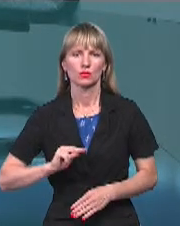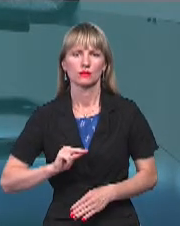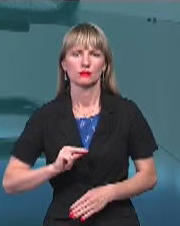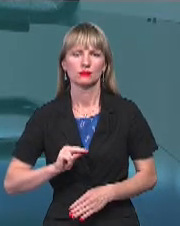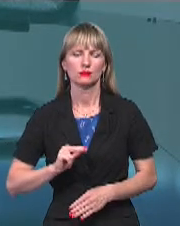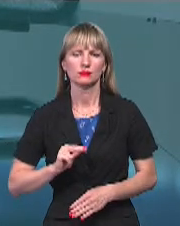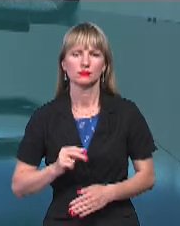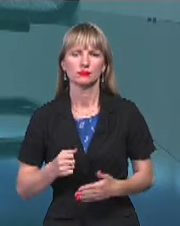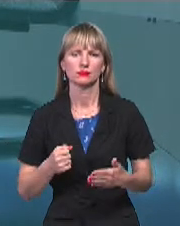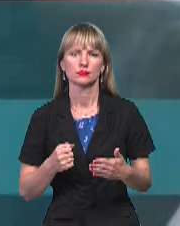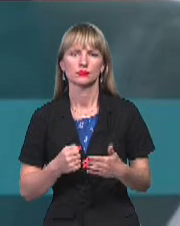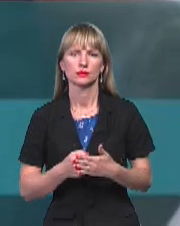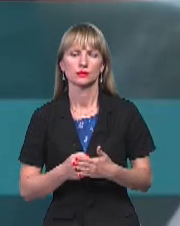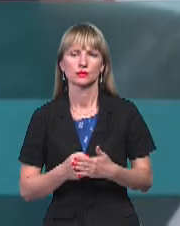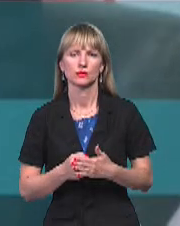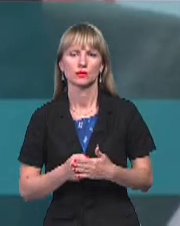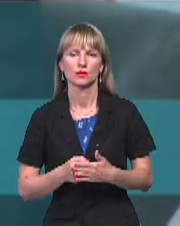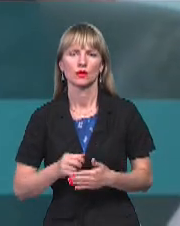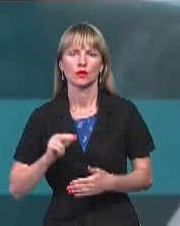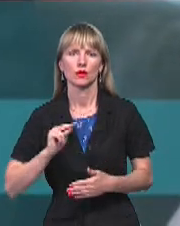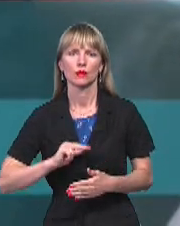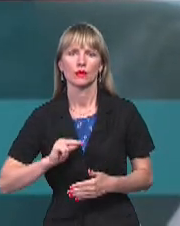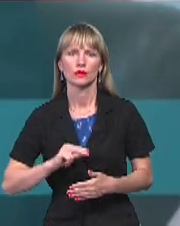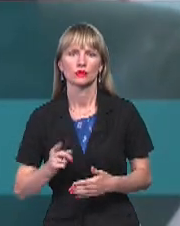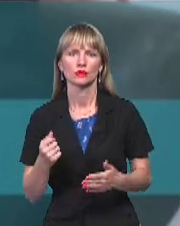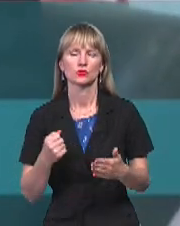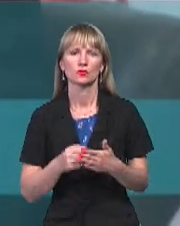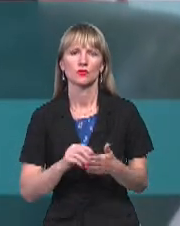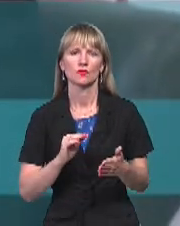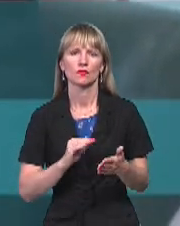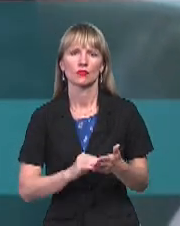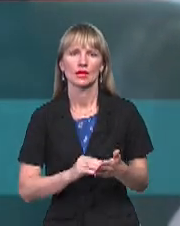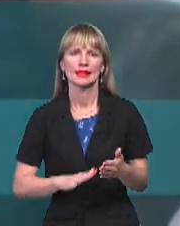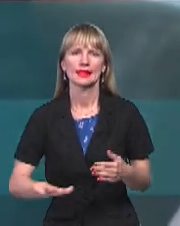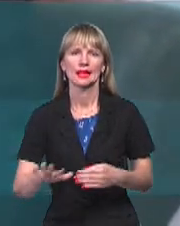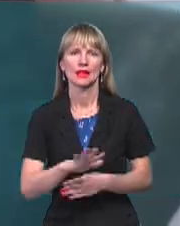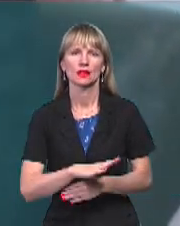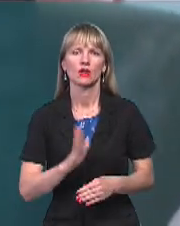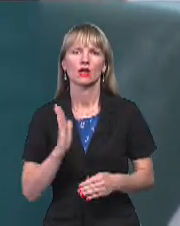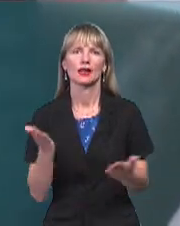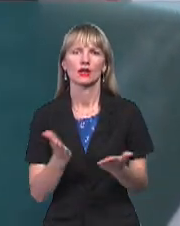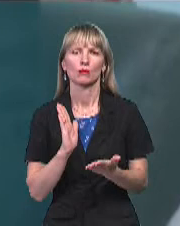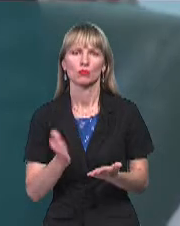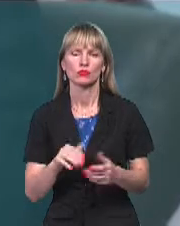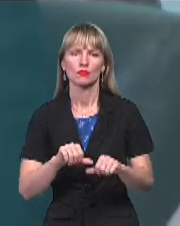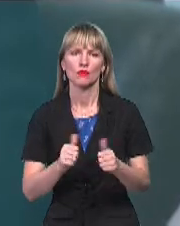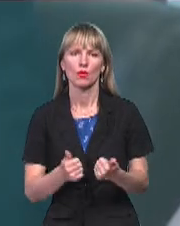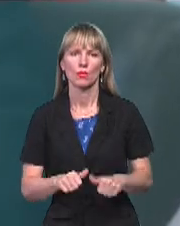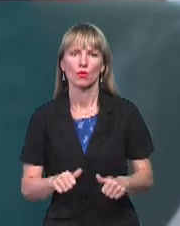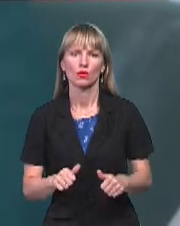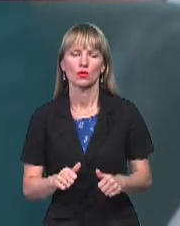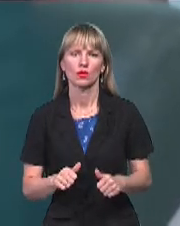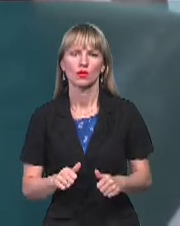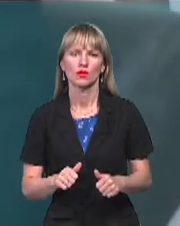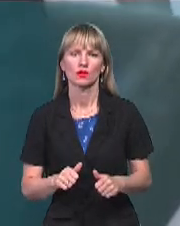щодо доопрацювання матеріалів генерального плану, щодо визначення тих територій, які можуть бути сформовані, прошу зауважити,